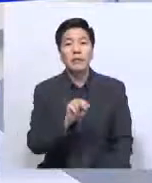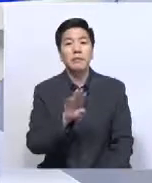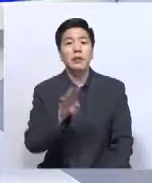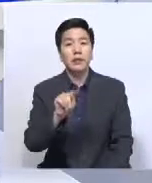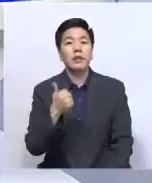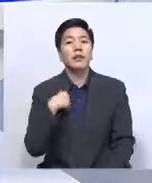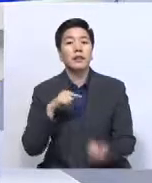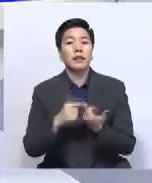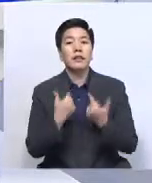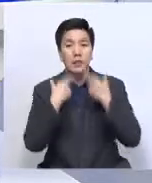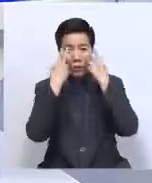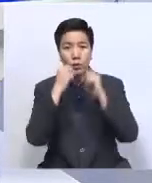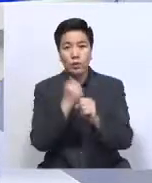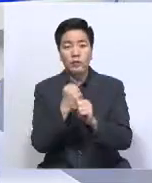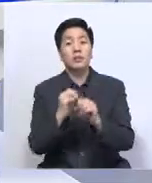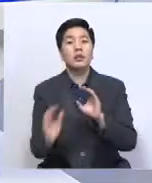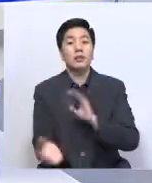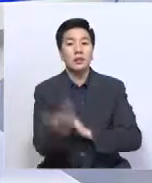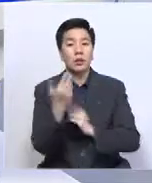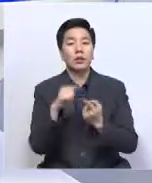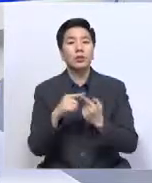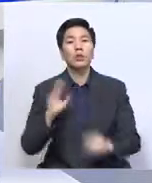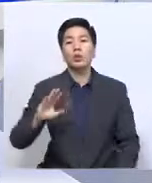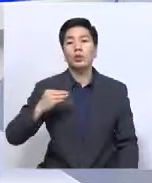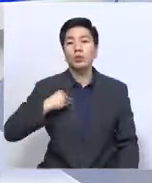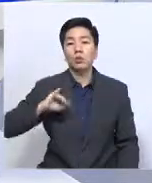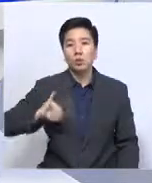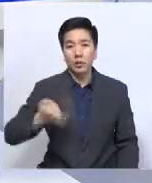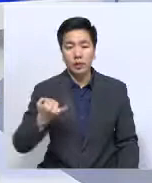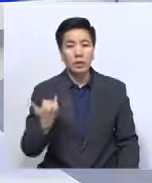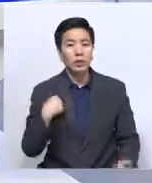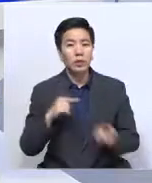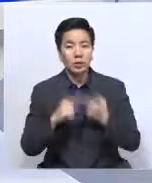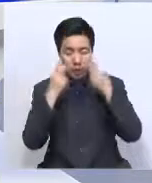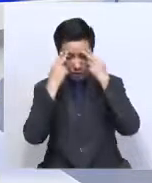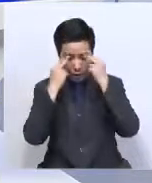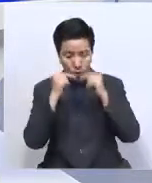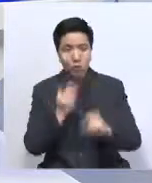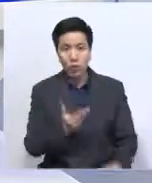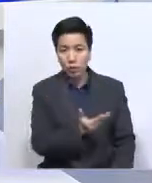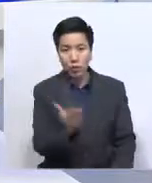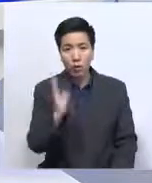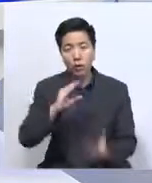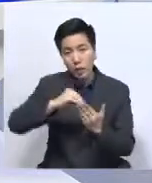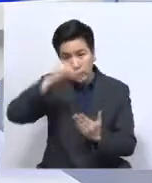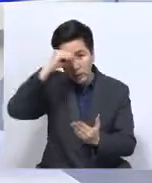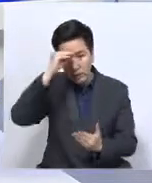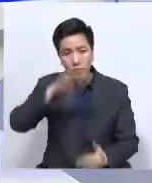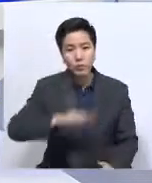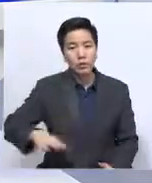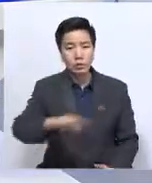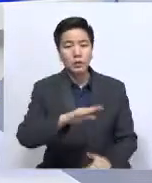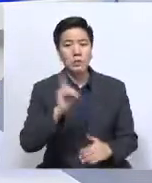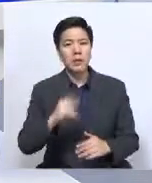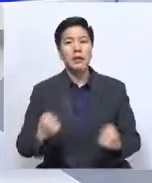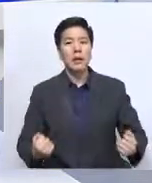ตรงนี้ไปติดตามภารกิจของท่านนายกรัฐมนตรีในช่วงเช้าที่ผ่านมาที่จุฬาลงกรณ์มหาวิทยาลัยนะคะโดยท่านนายกรัฐมนตรีขอให้นิสิตนักศึกษาร่วมเป็นก